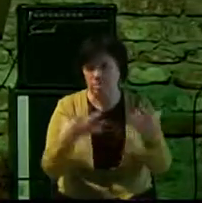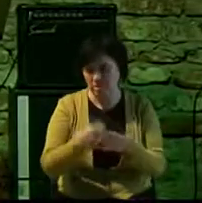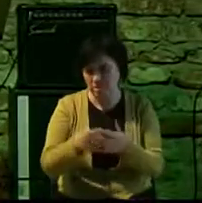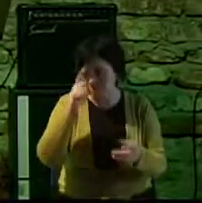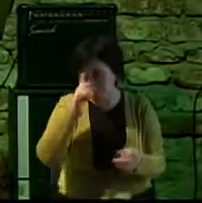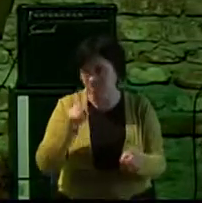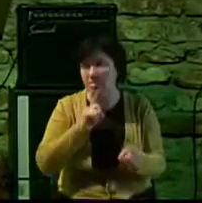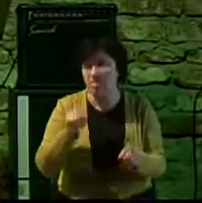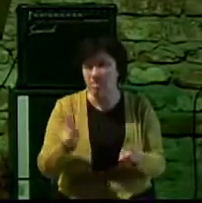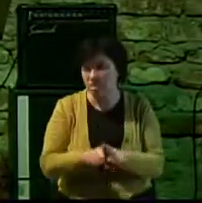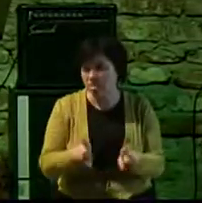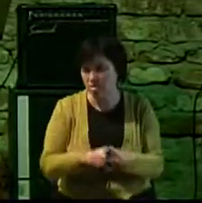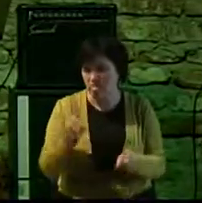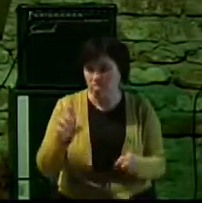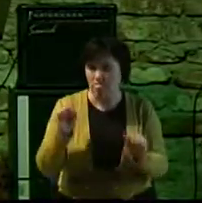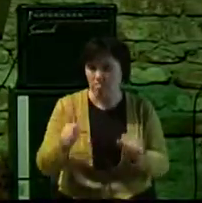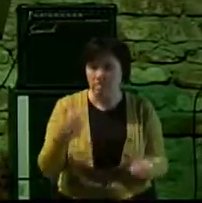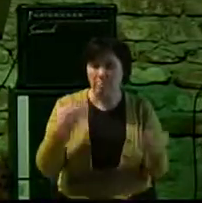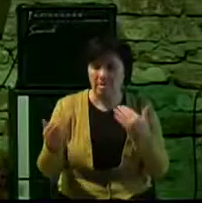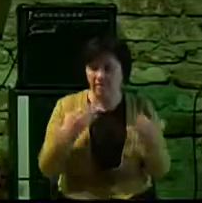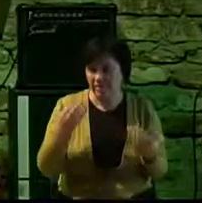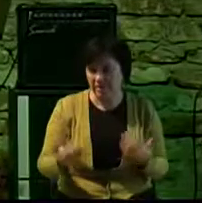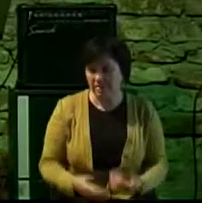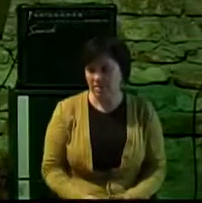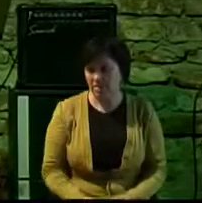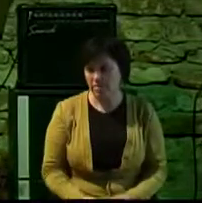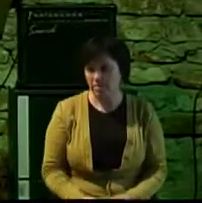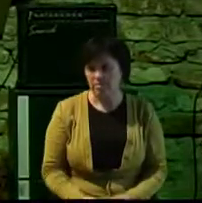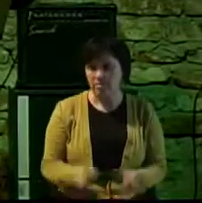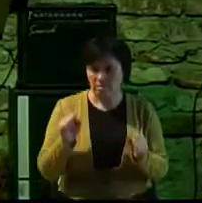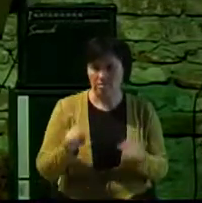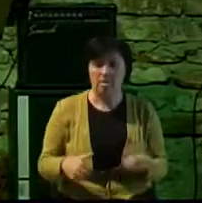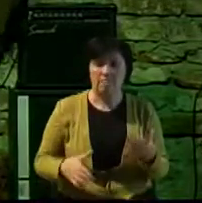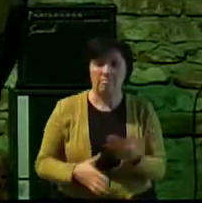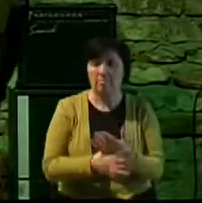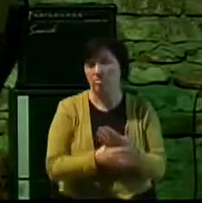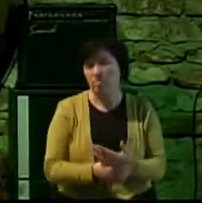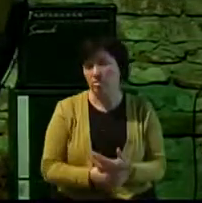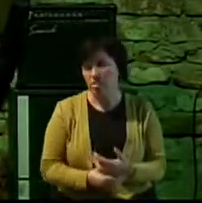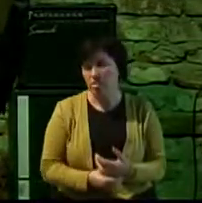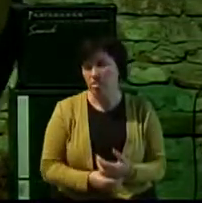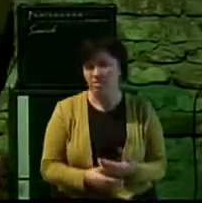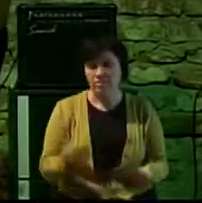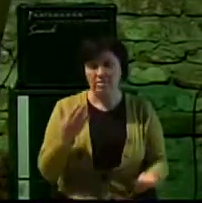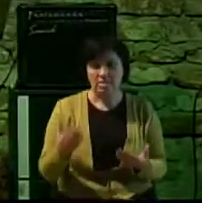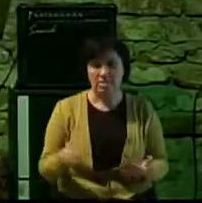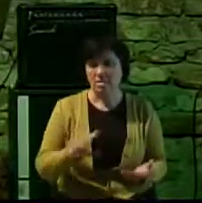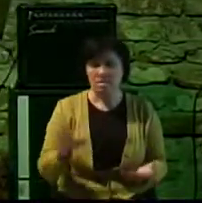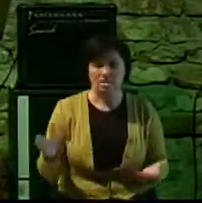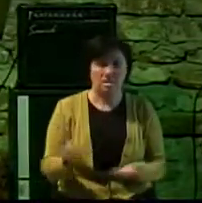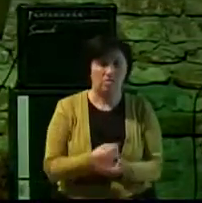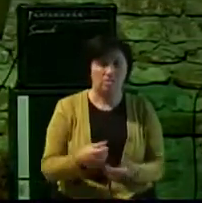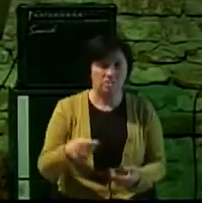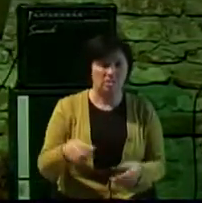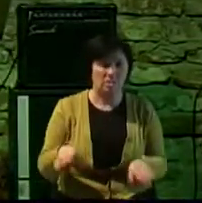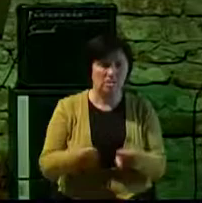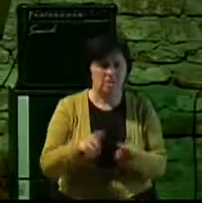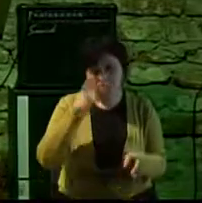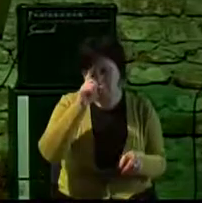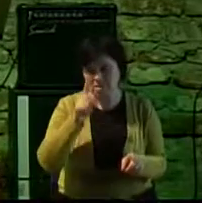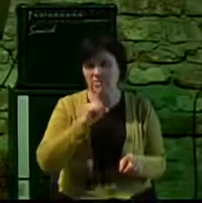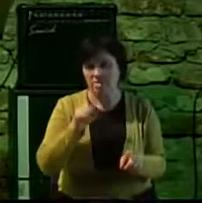братьев и сестер, которые бы могли поговорить с ними, могли помочь им. И если не находится таких братьев и